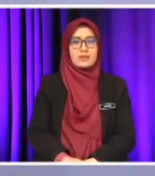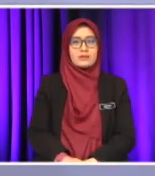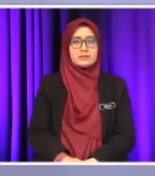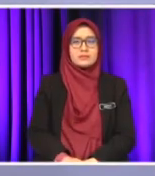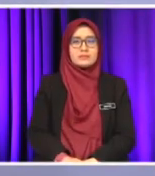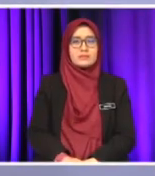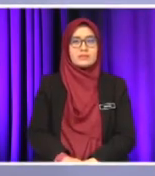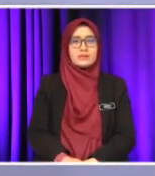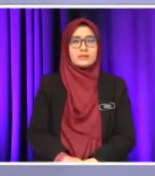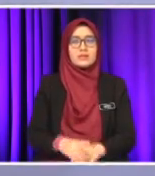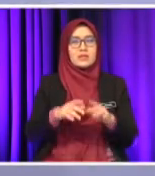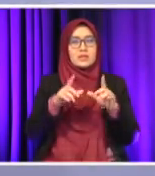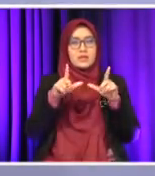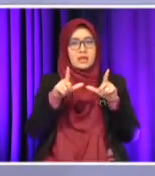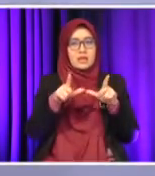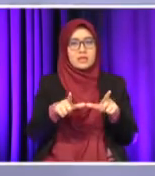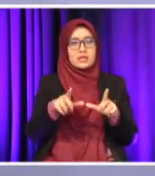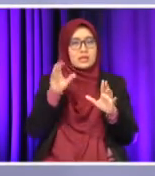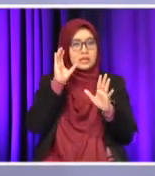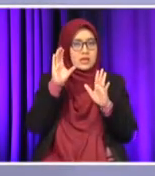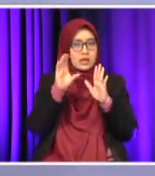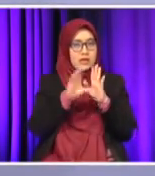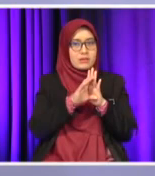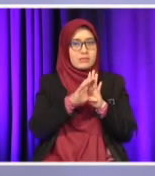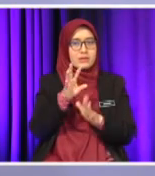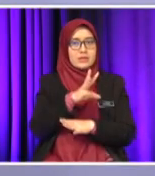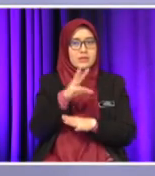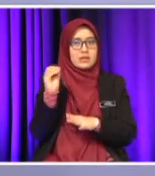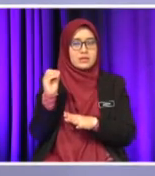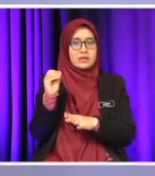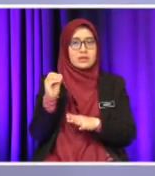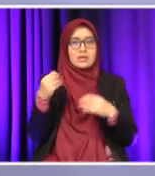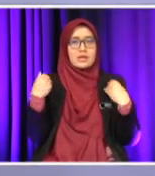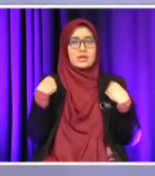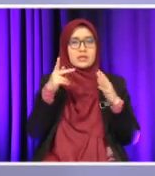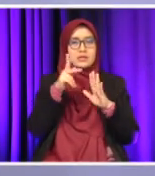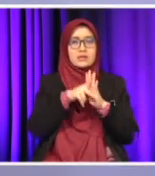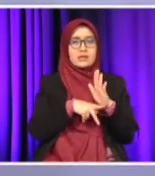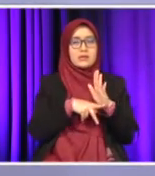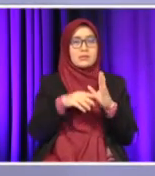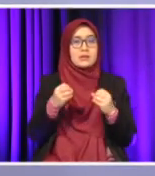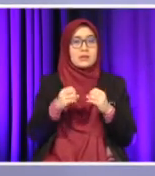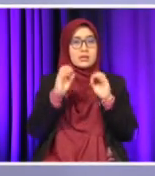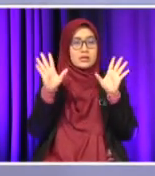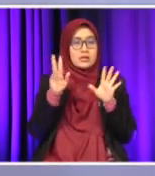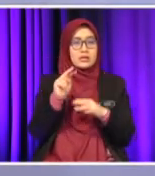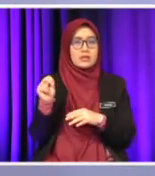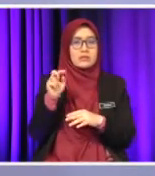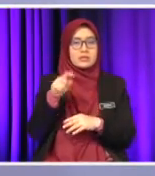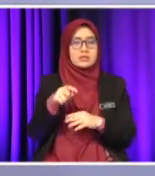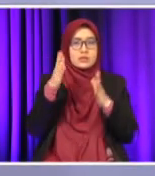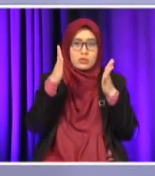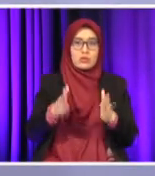gambar ada penerangan orang mesti akan beli sego dengan dia punya mereka